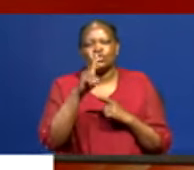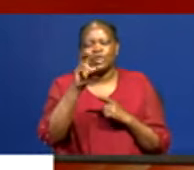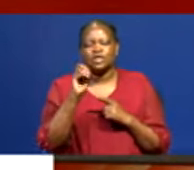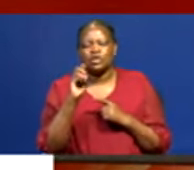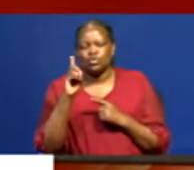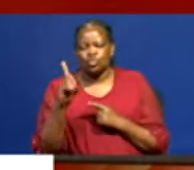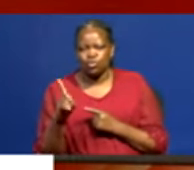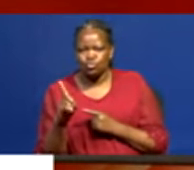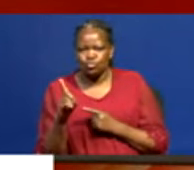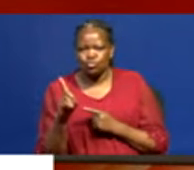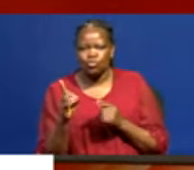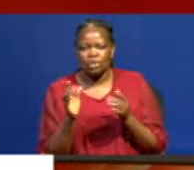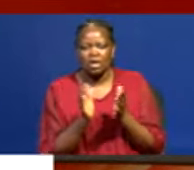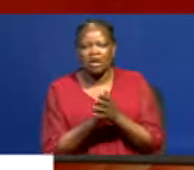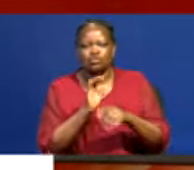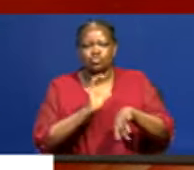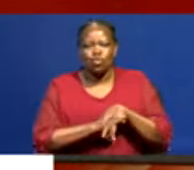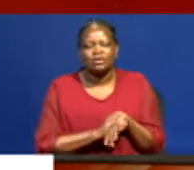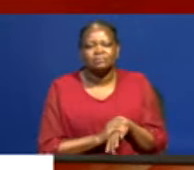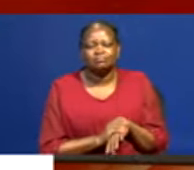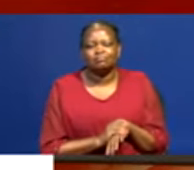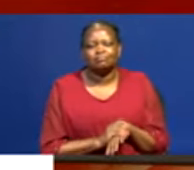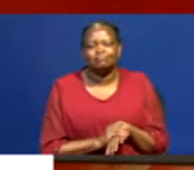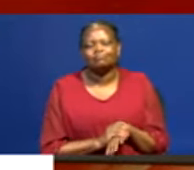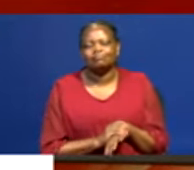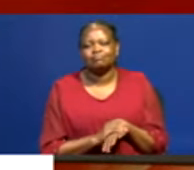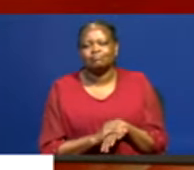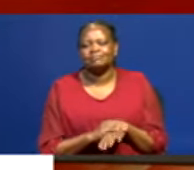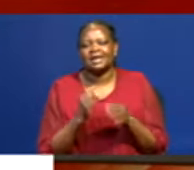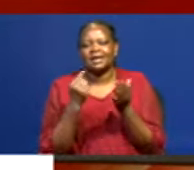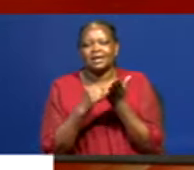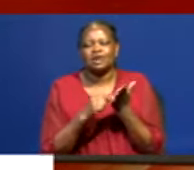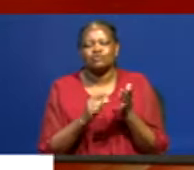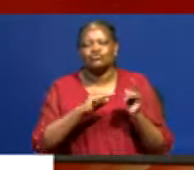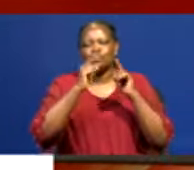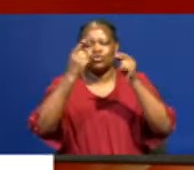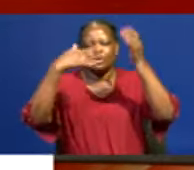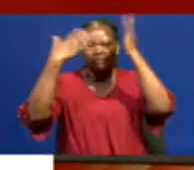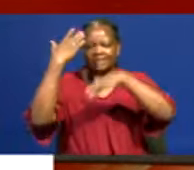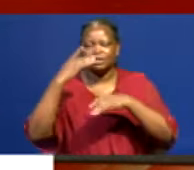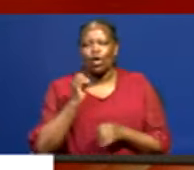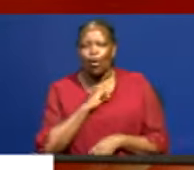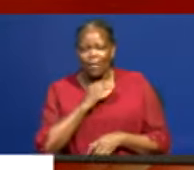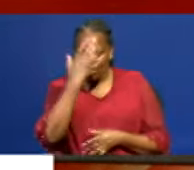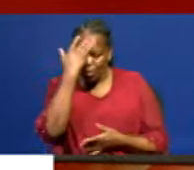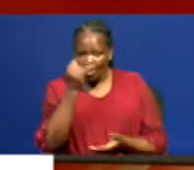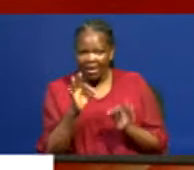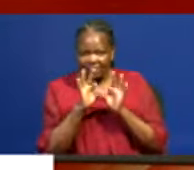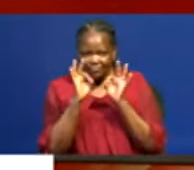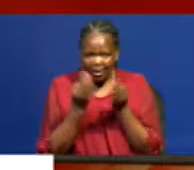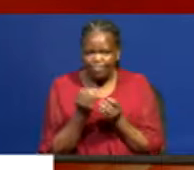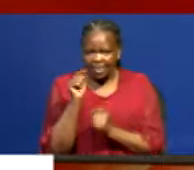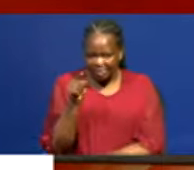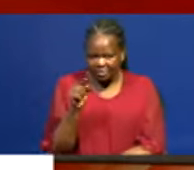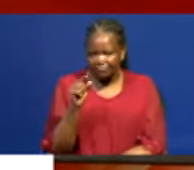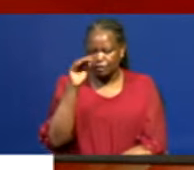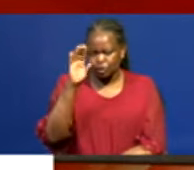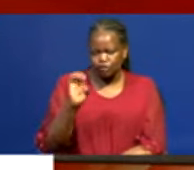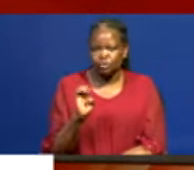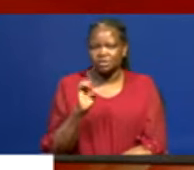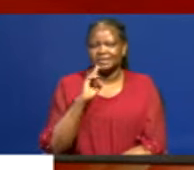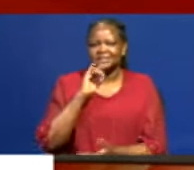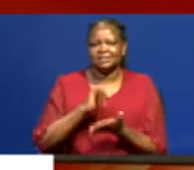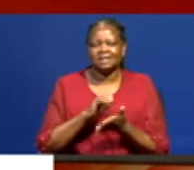2021 na kupata alama za kujiunga na chuo kikuu bado anasononeka. Familia ya George Oria Ojwang